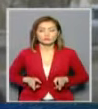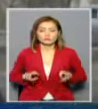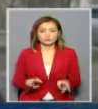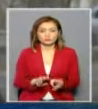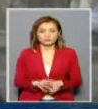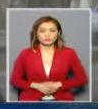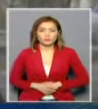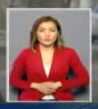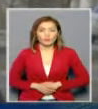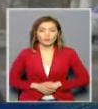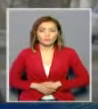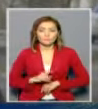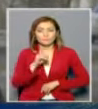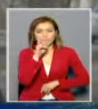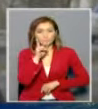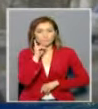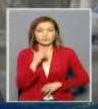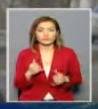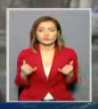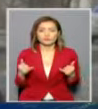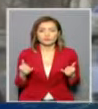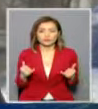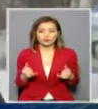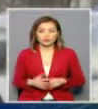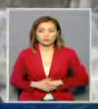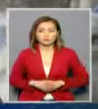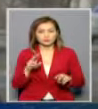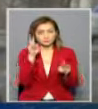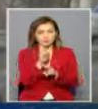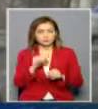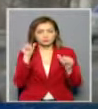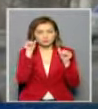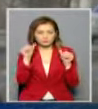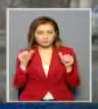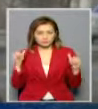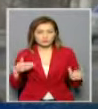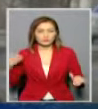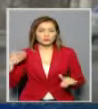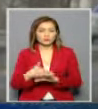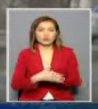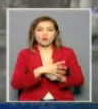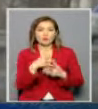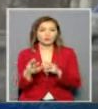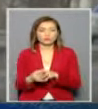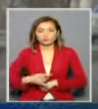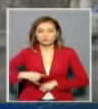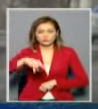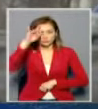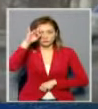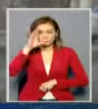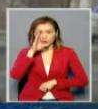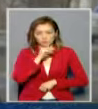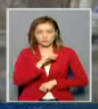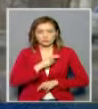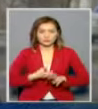что творят наша молодежь в данное время. Некоторые, не зная, идут на такие поступки. Это для нас